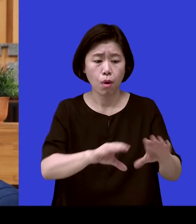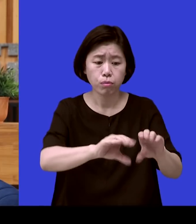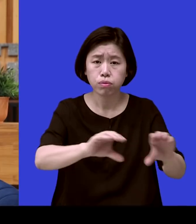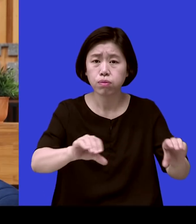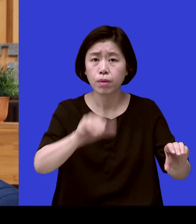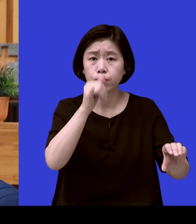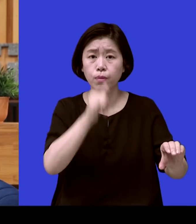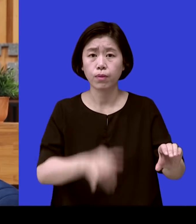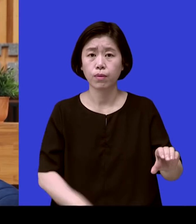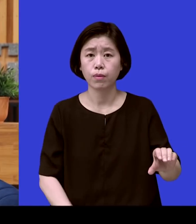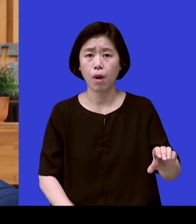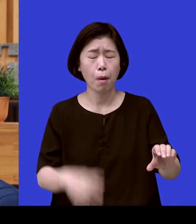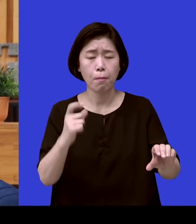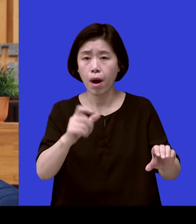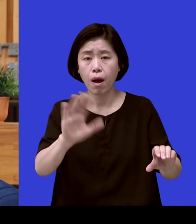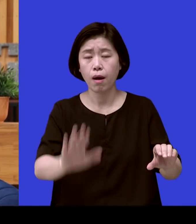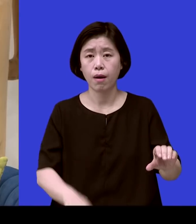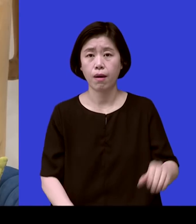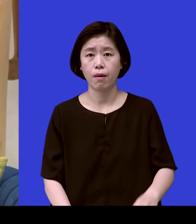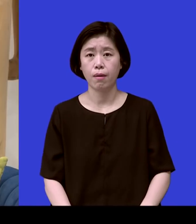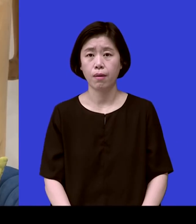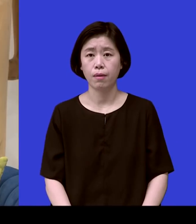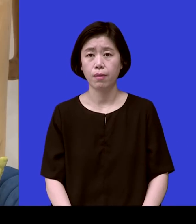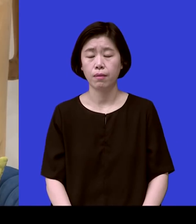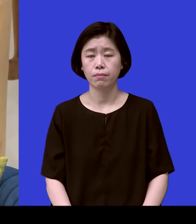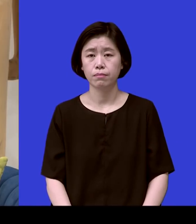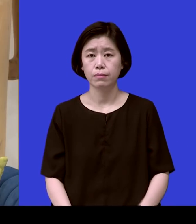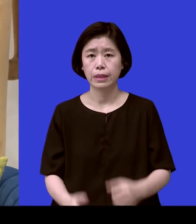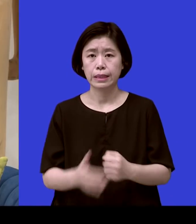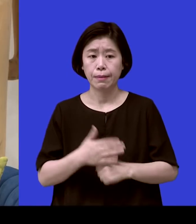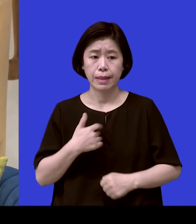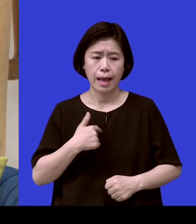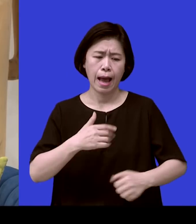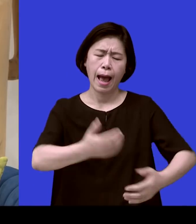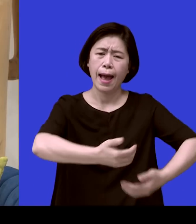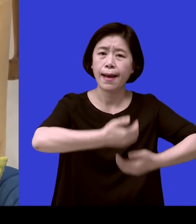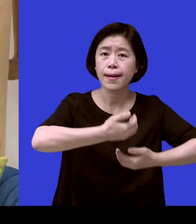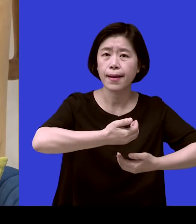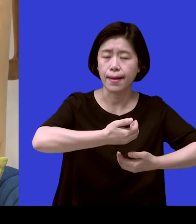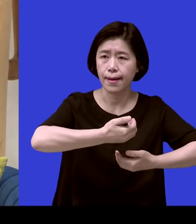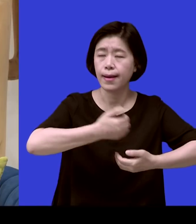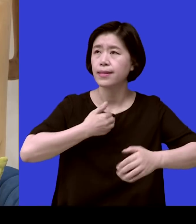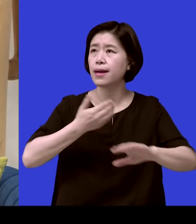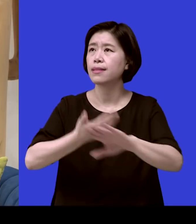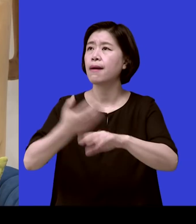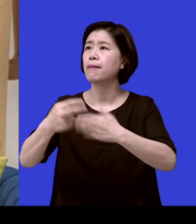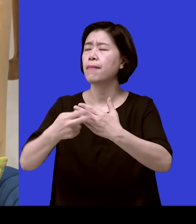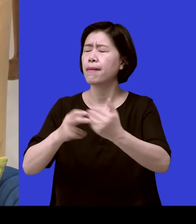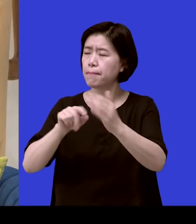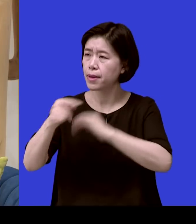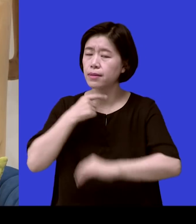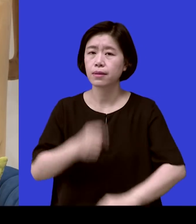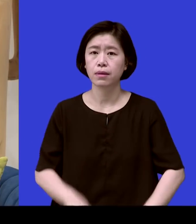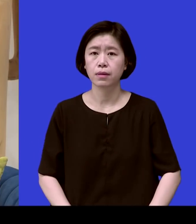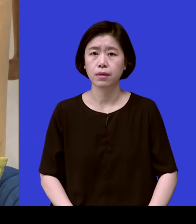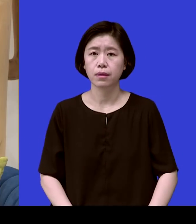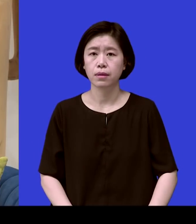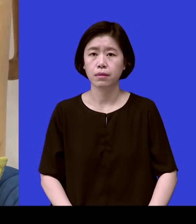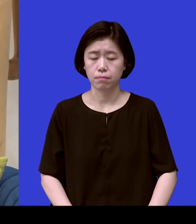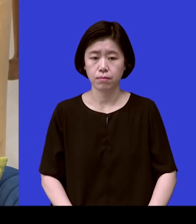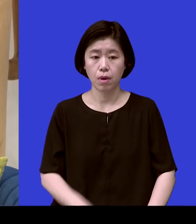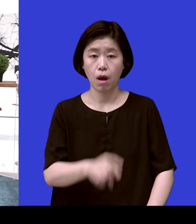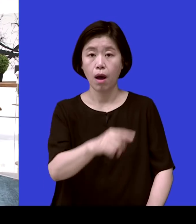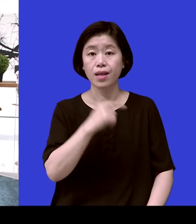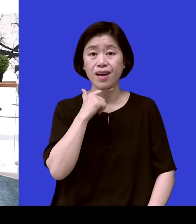말랑말랑하고 그러니까 제가 애를 데리고 다른 병원에 가겠다고. 근데 아이가 6살인데도